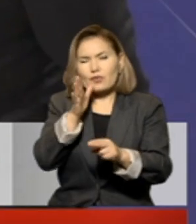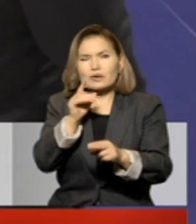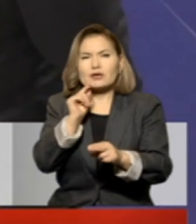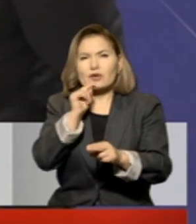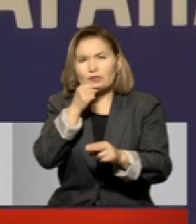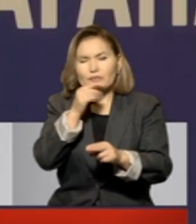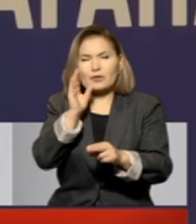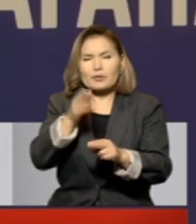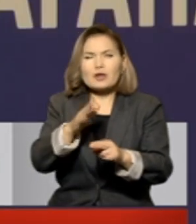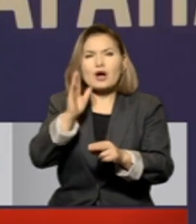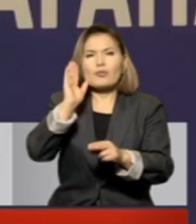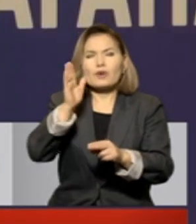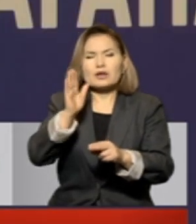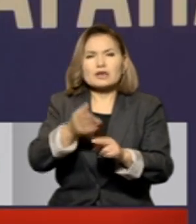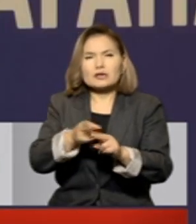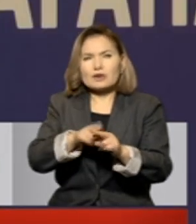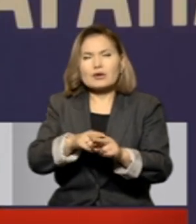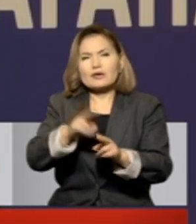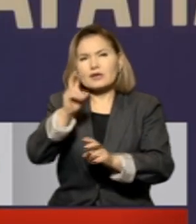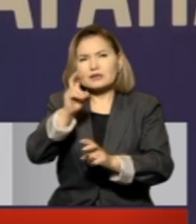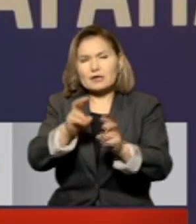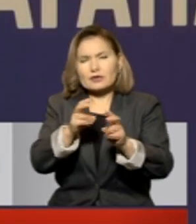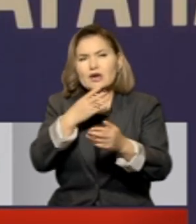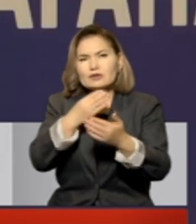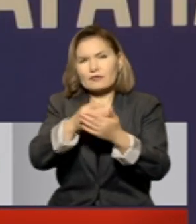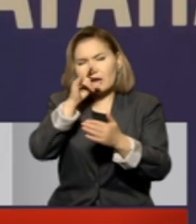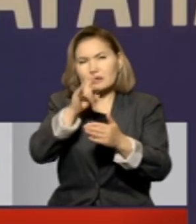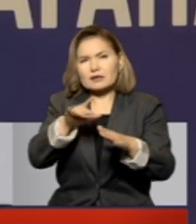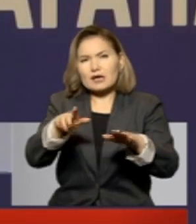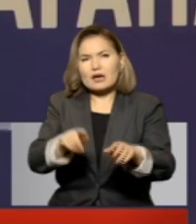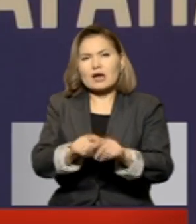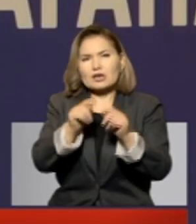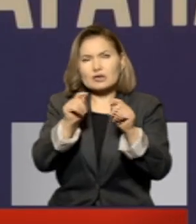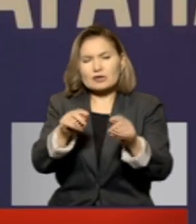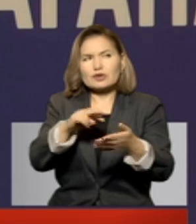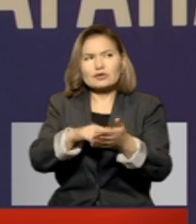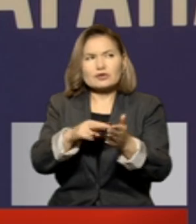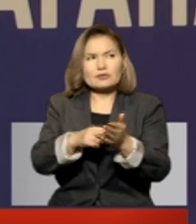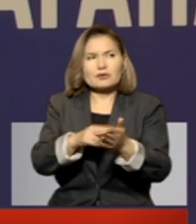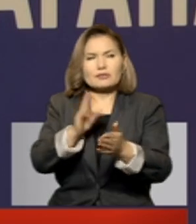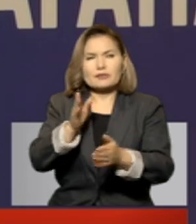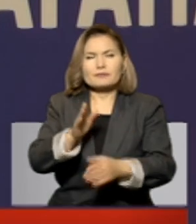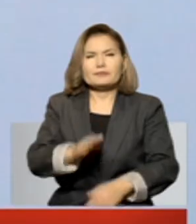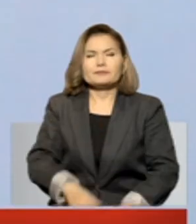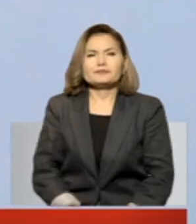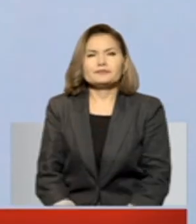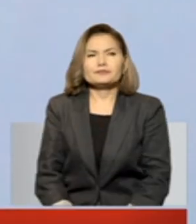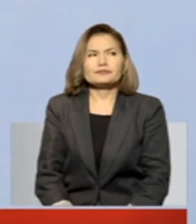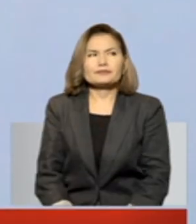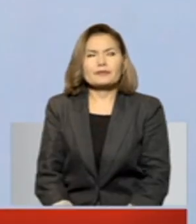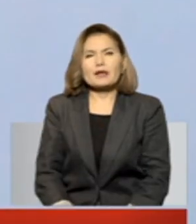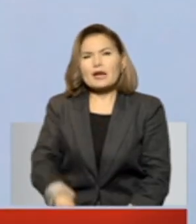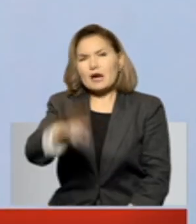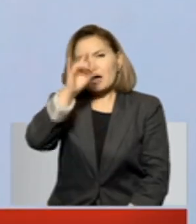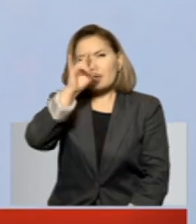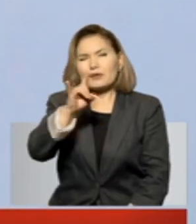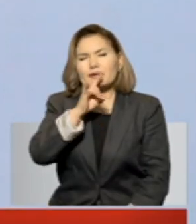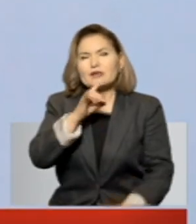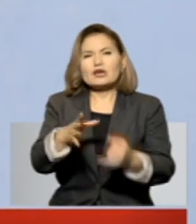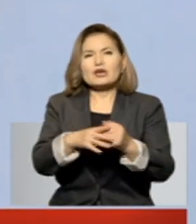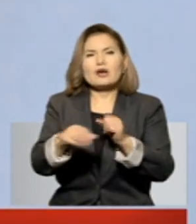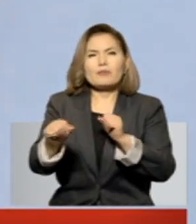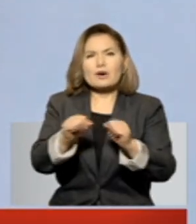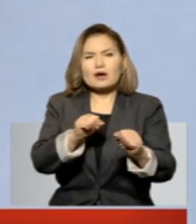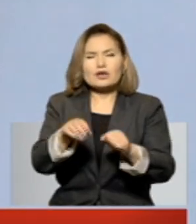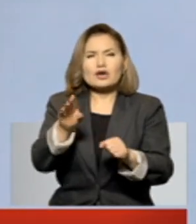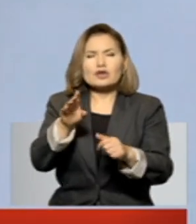үнемдейміз, жақын болашақта осы заводтардың барлығы біздің елімізде соғылады. Елімізде жер сілкінсе,